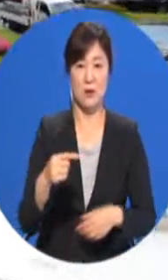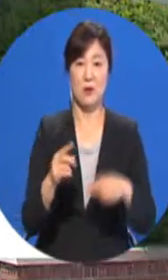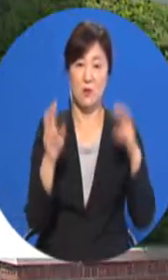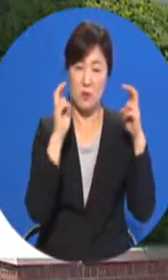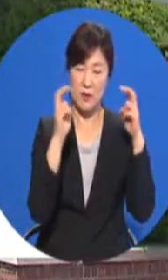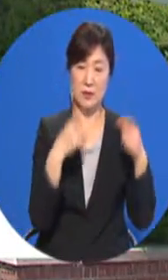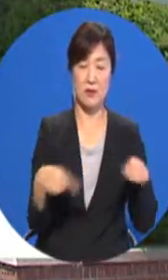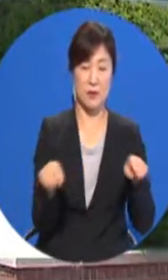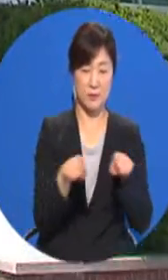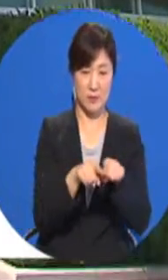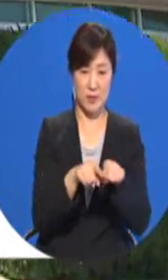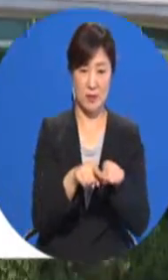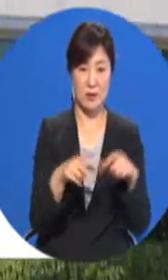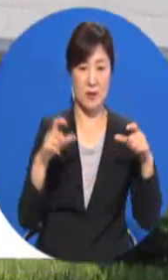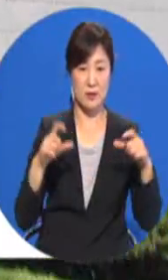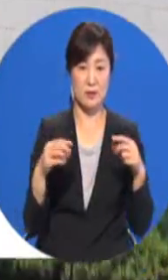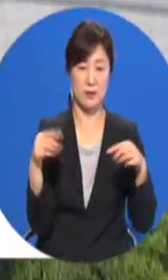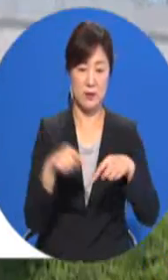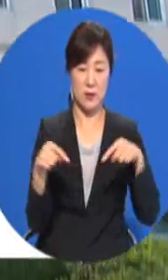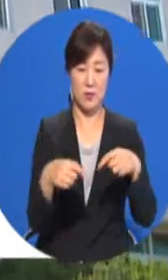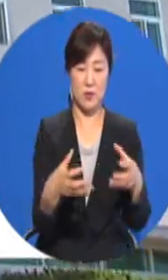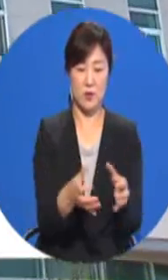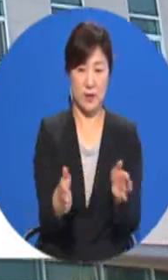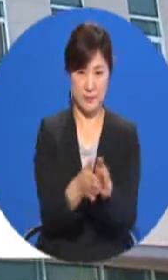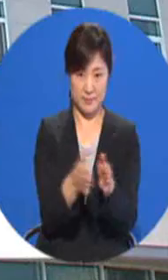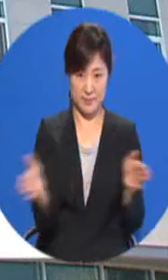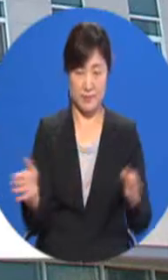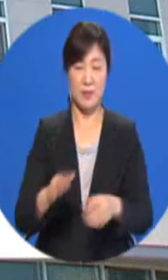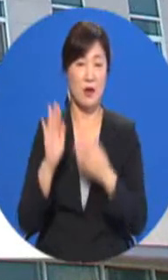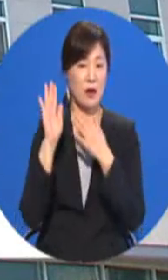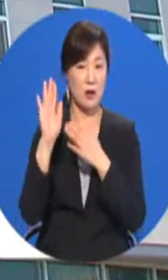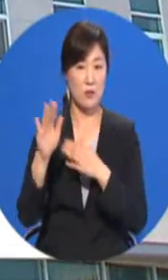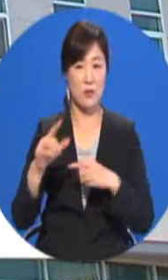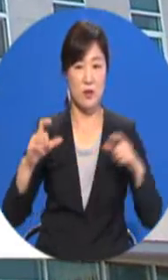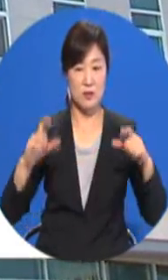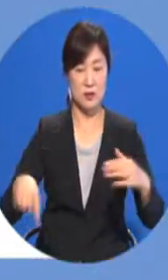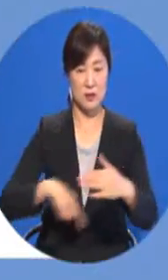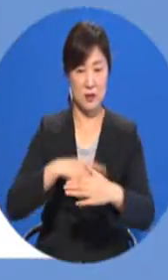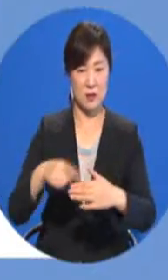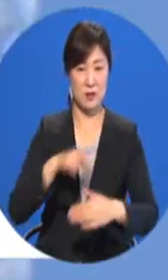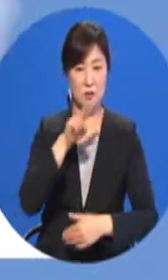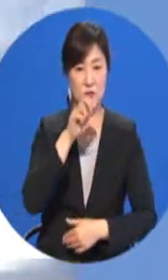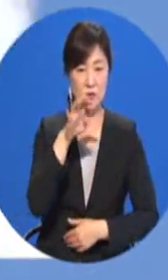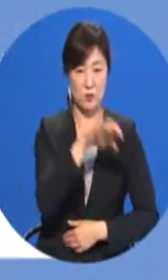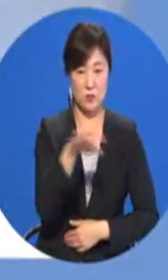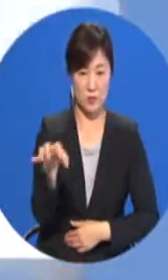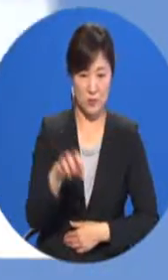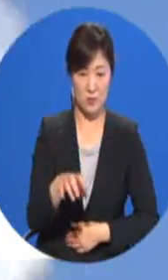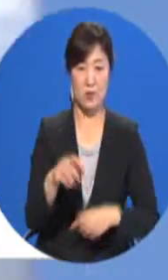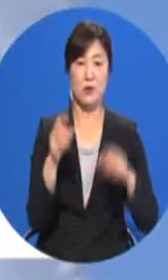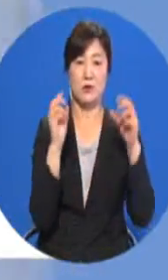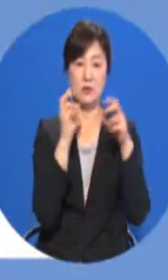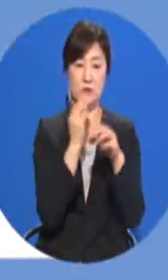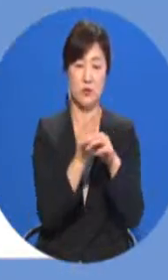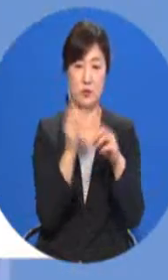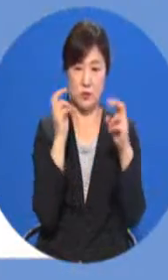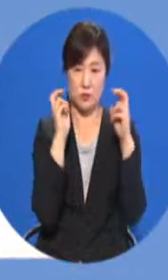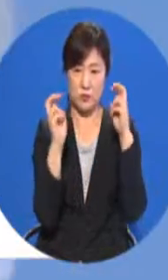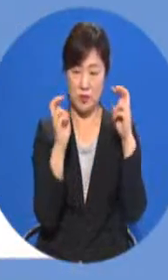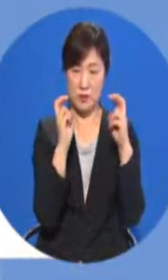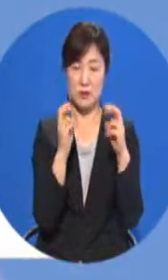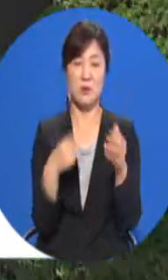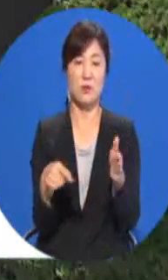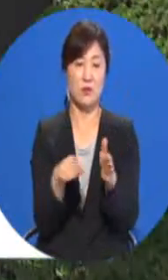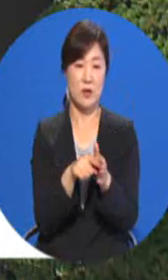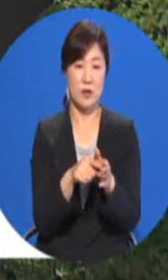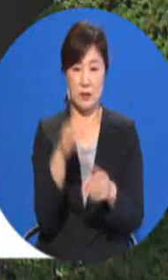등과 함께 기업협의회를 발족하고 앞으로 관내 24곳의 벤처기업들을 대상으로 기술 교류와